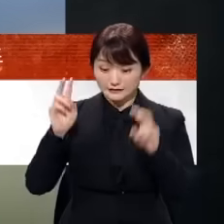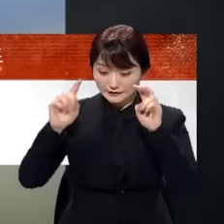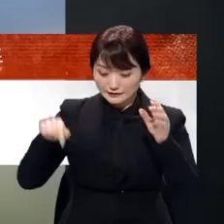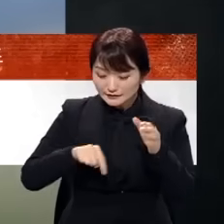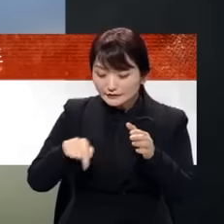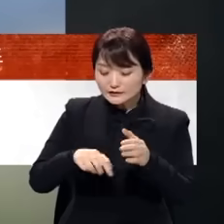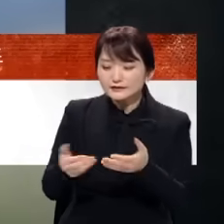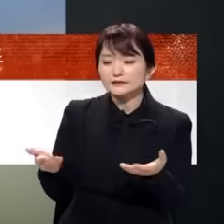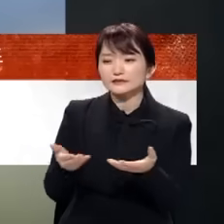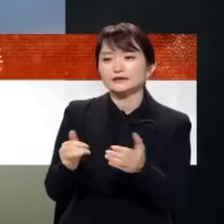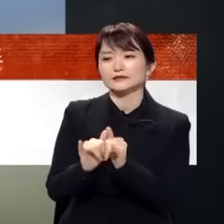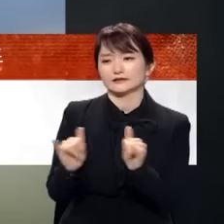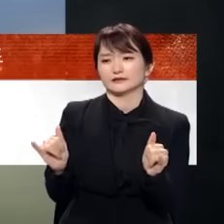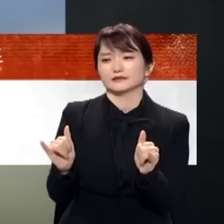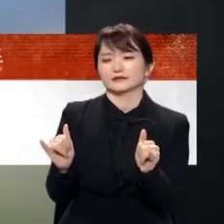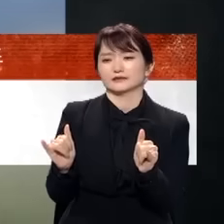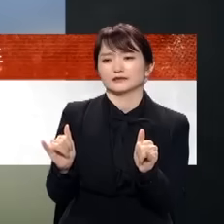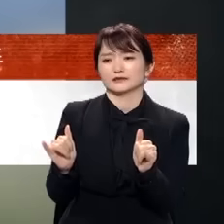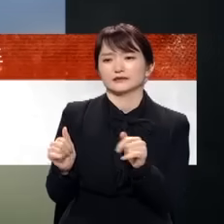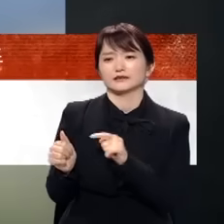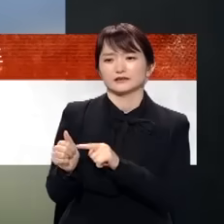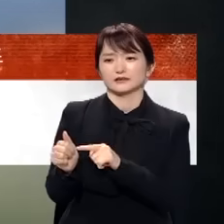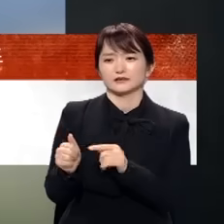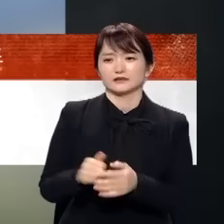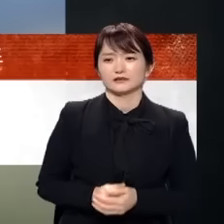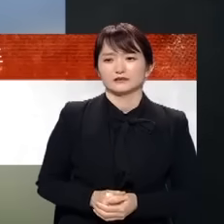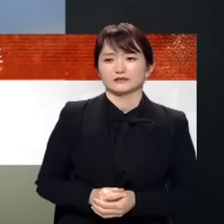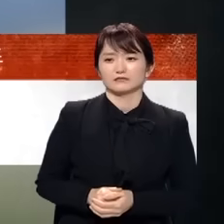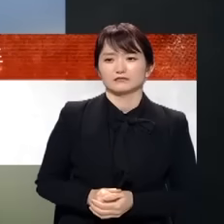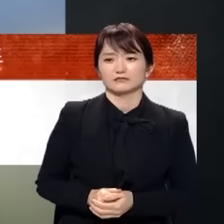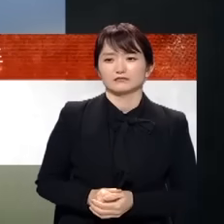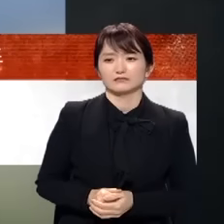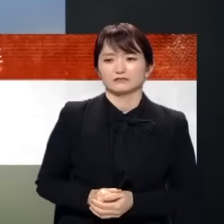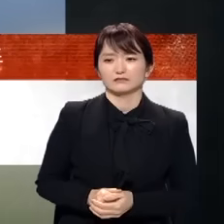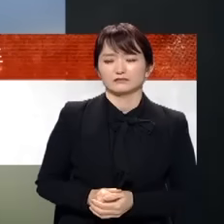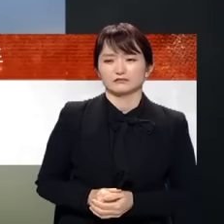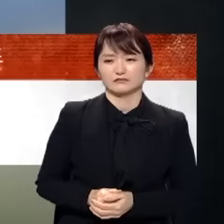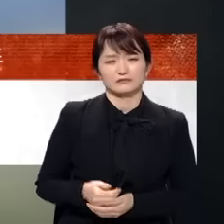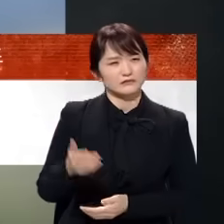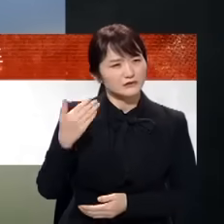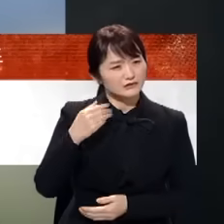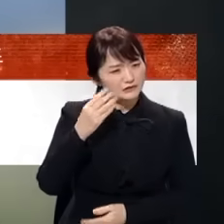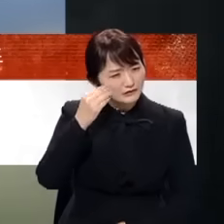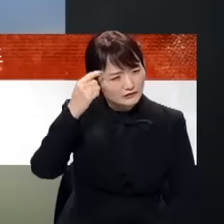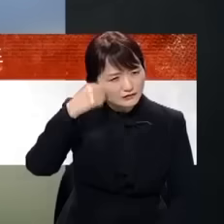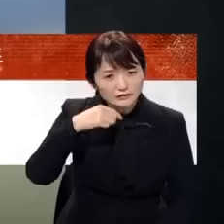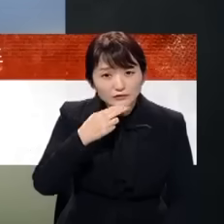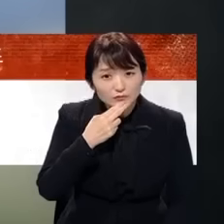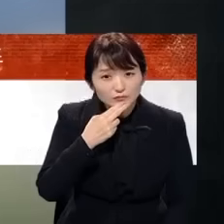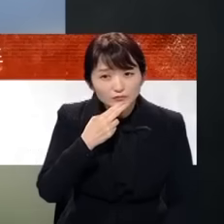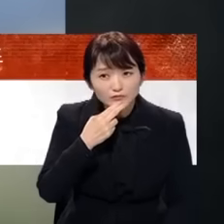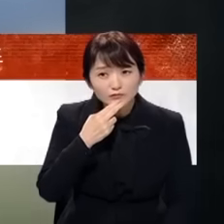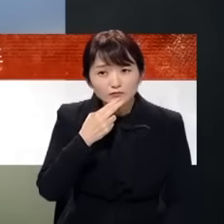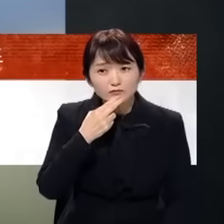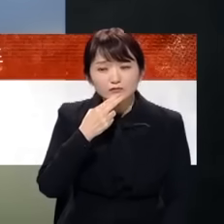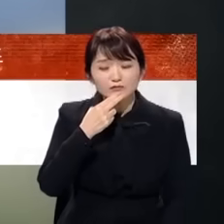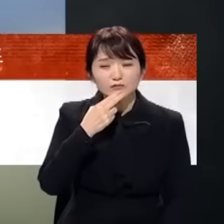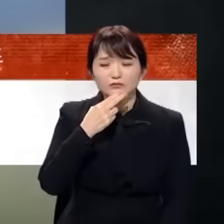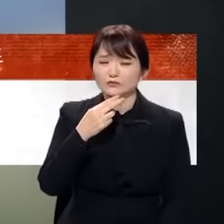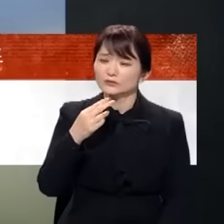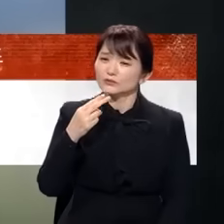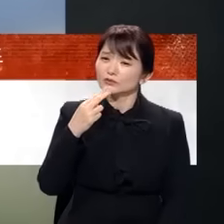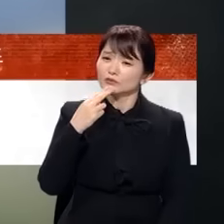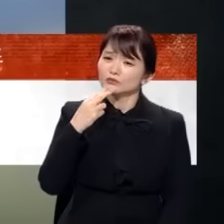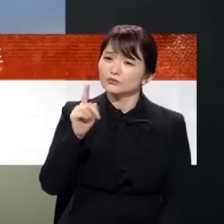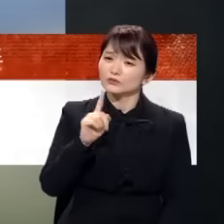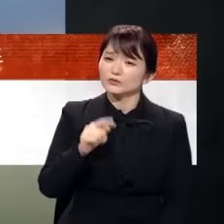회사에서 일하고 있는 거예요. 사례에 뭐 사람 있으면 어떠신가요? 네 그런 거 없었는데